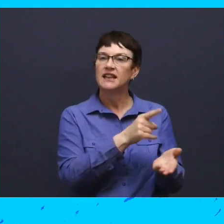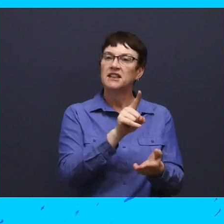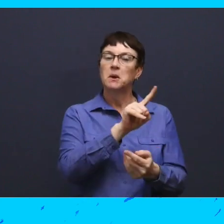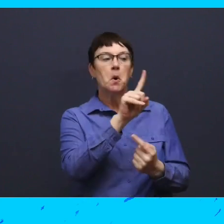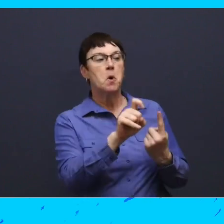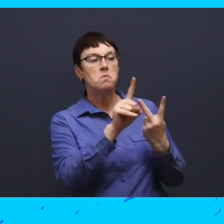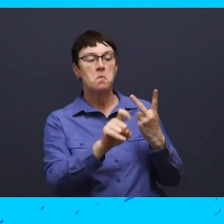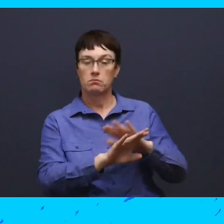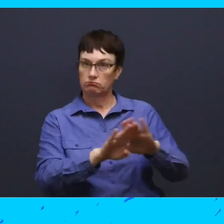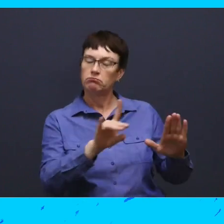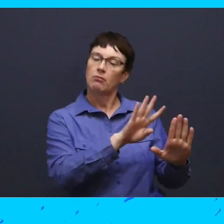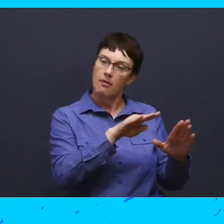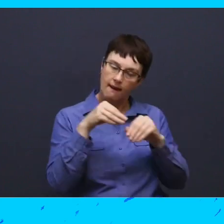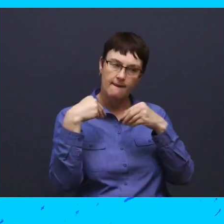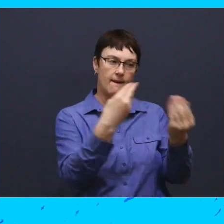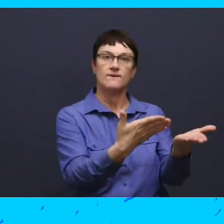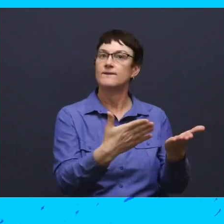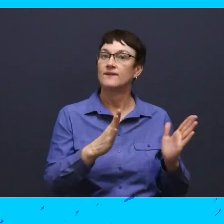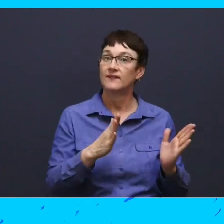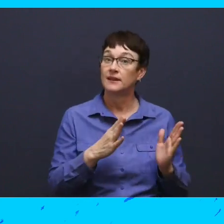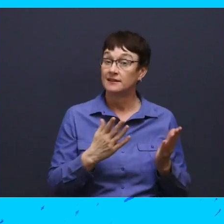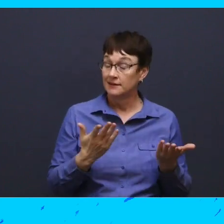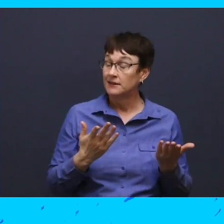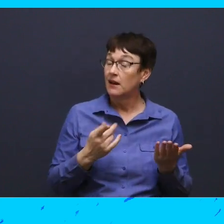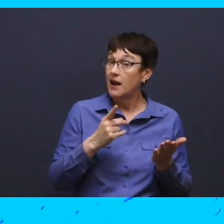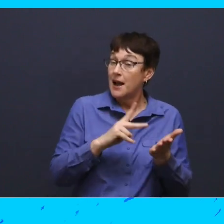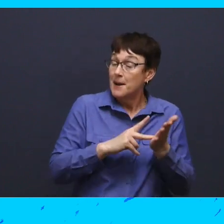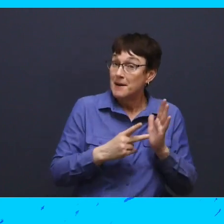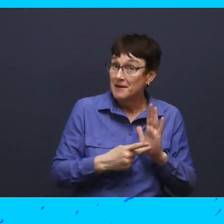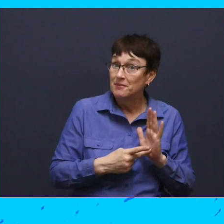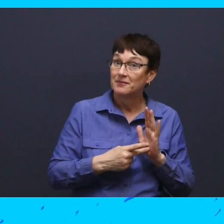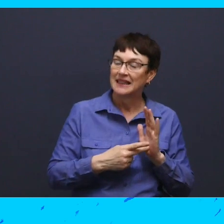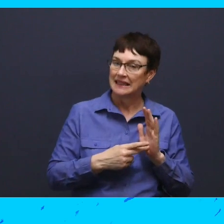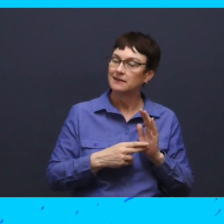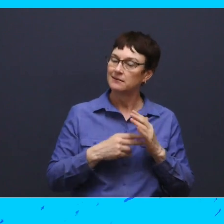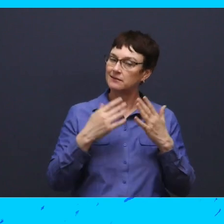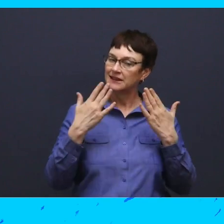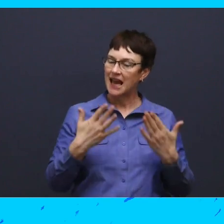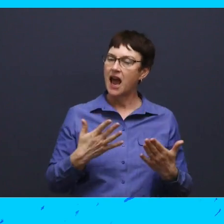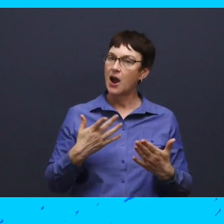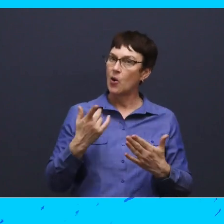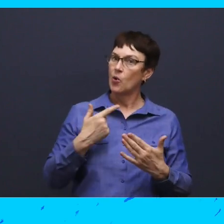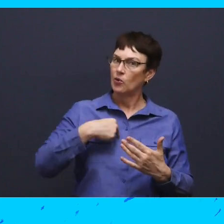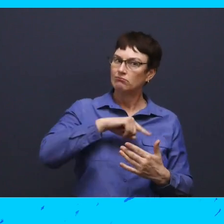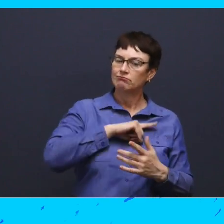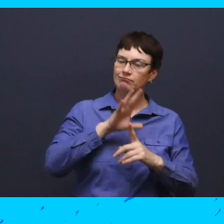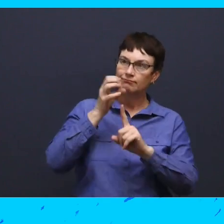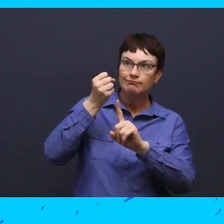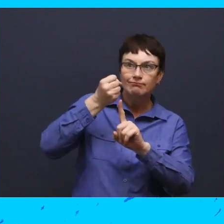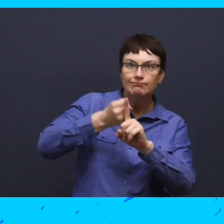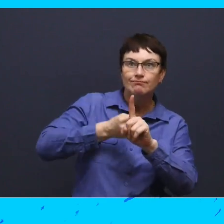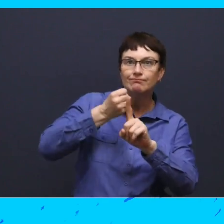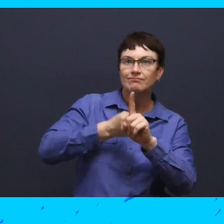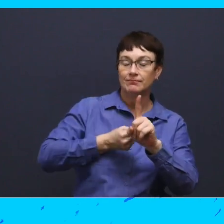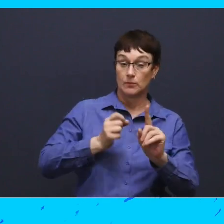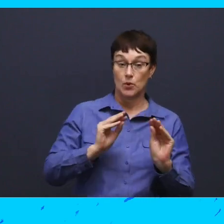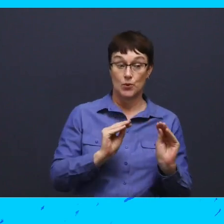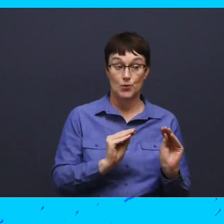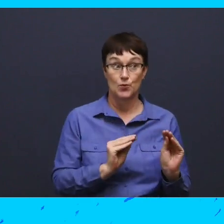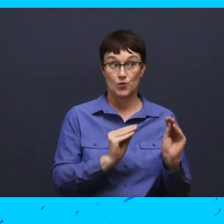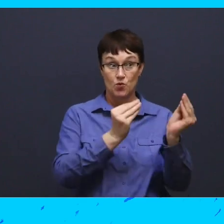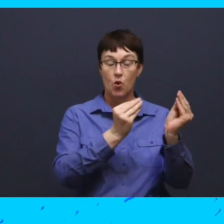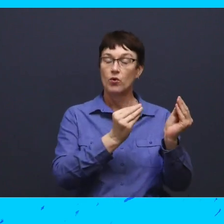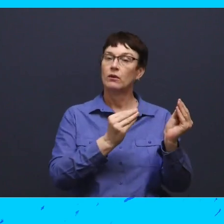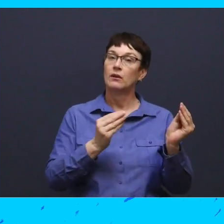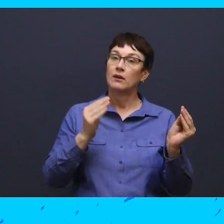de traiter les adolescents et pour qu'ils puissent avoir un accès